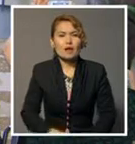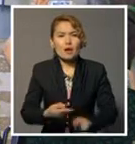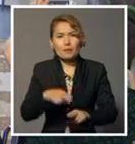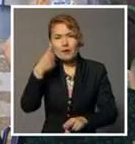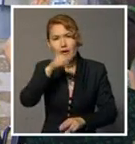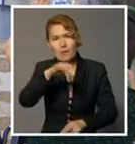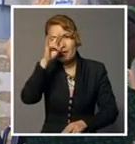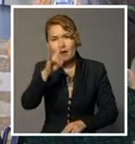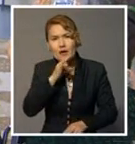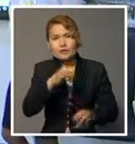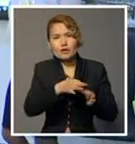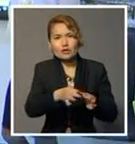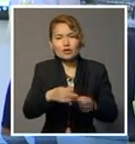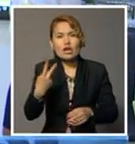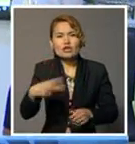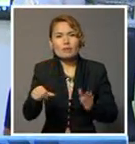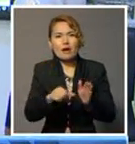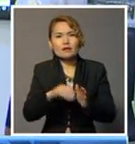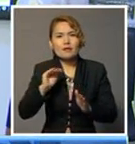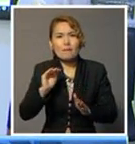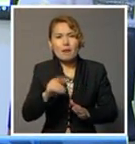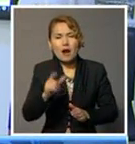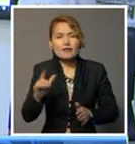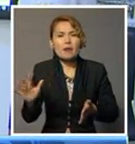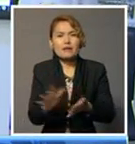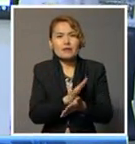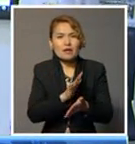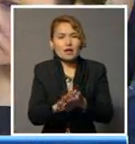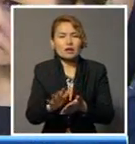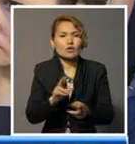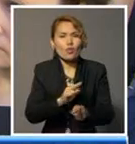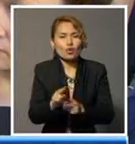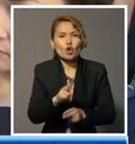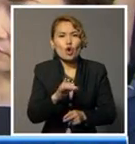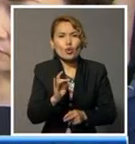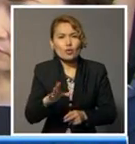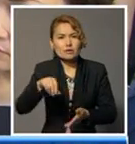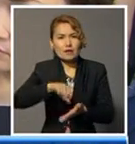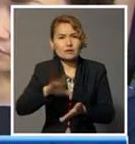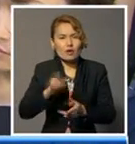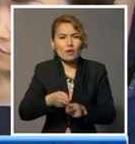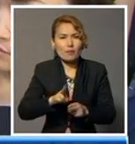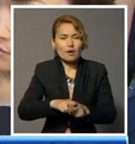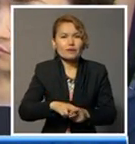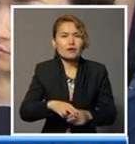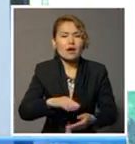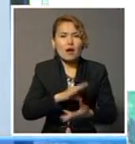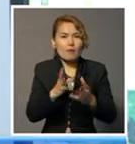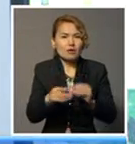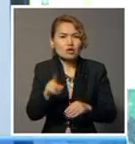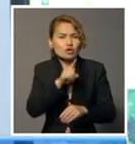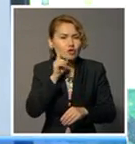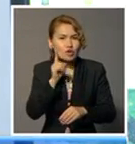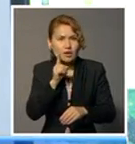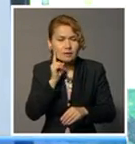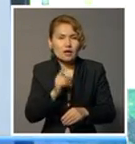Биыл елімізде 26 мың адам тегін білім беру курстарына қабылданады. Ал 80 мыңға жуық жастың техникалық және кәсіптік білім алуына жағдай жасалады.